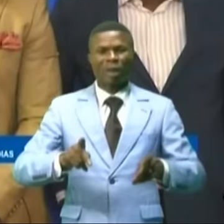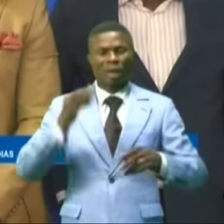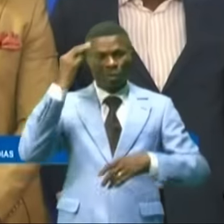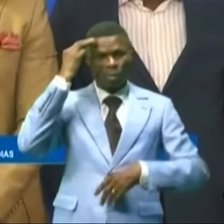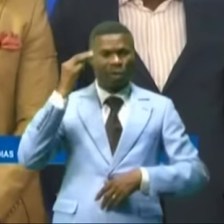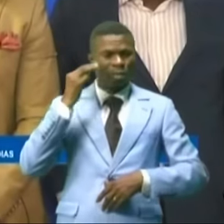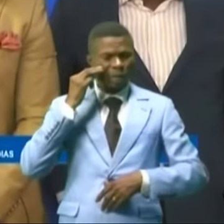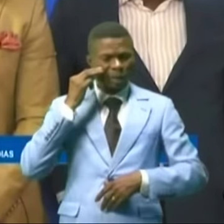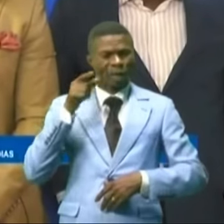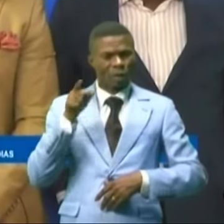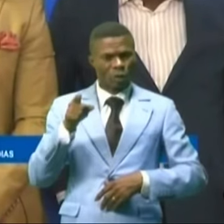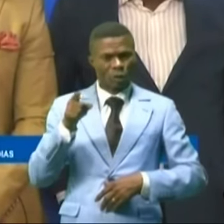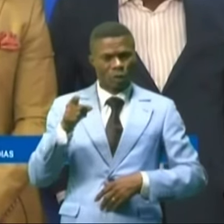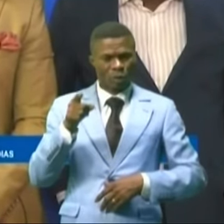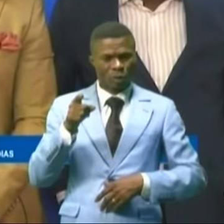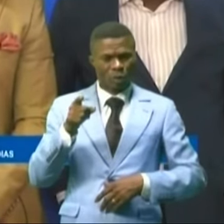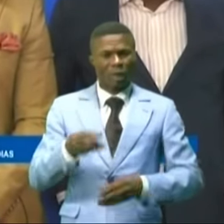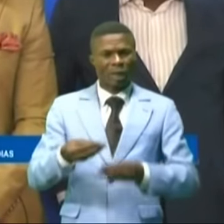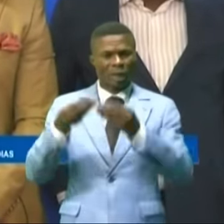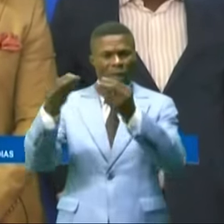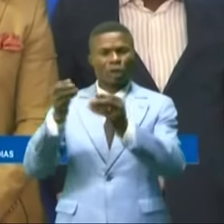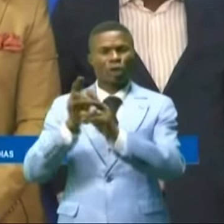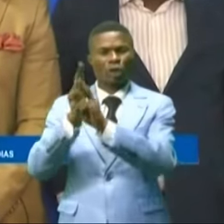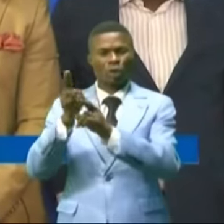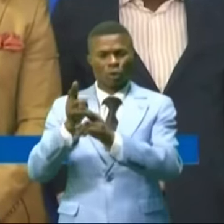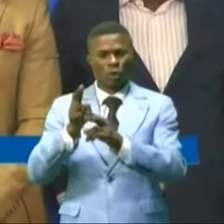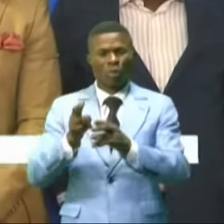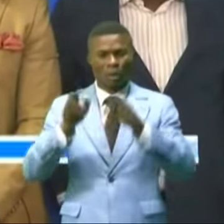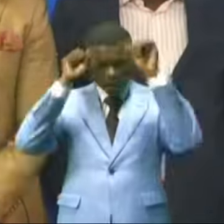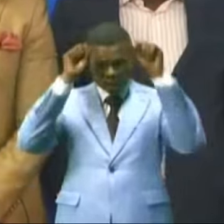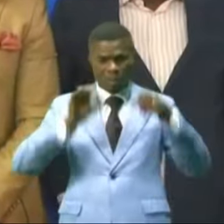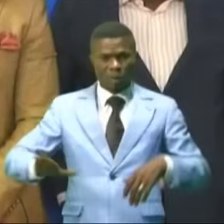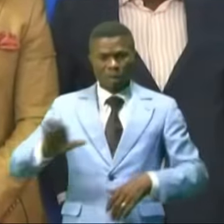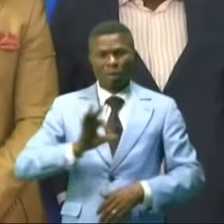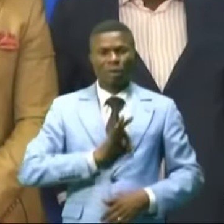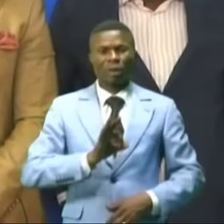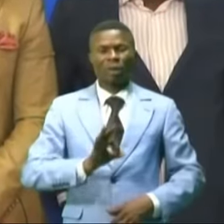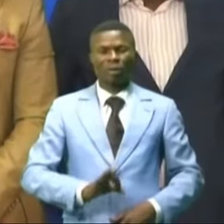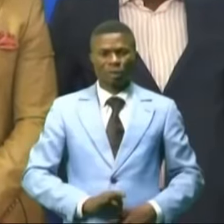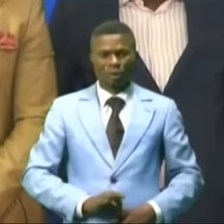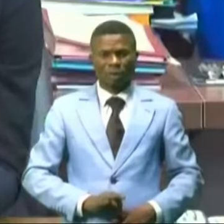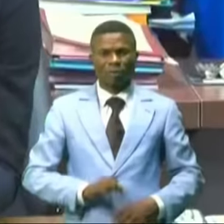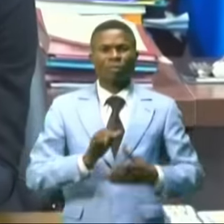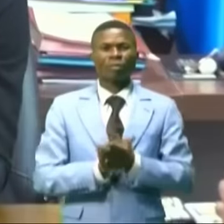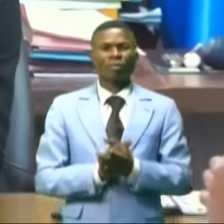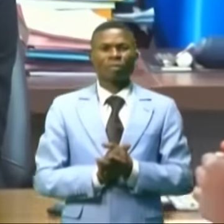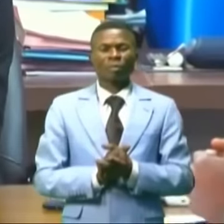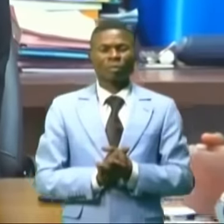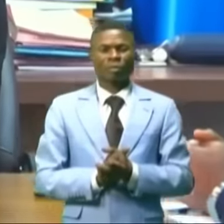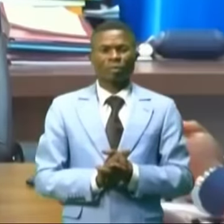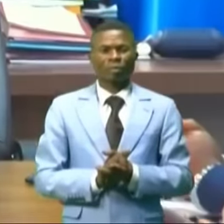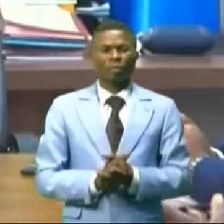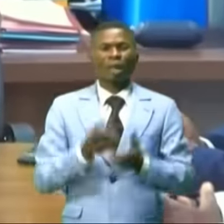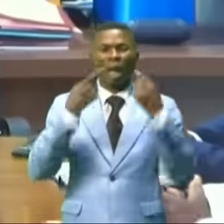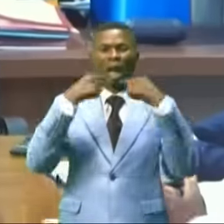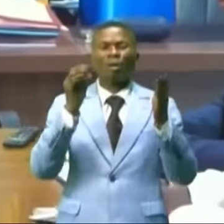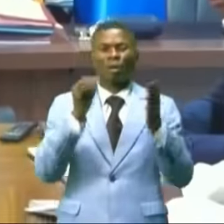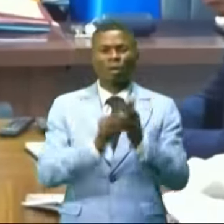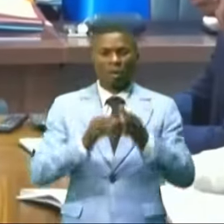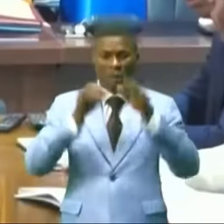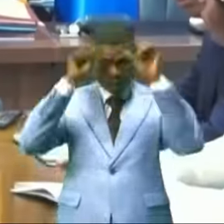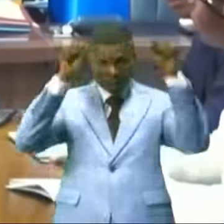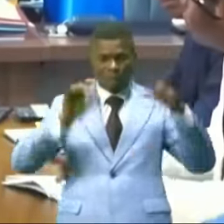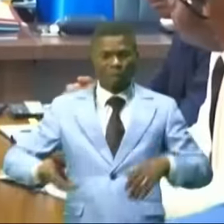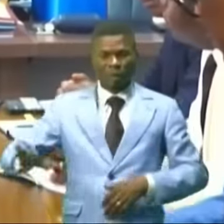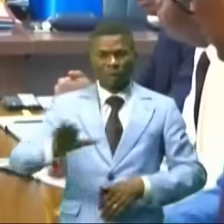ministre puisse transmettre son rapport à qui de droit, c'est-à-dire au président de la République. À titre de rappel, le président